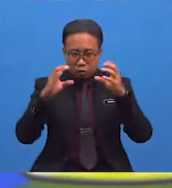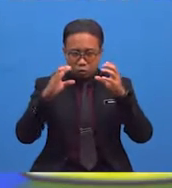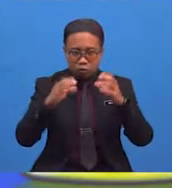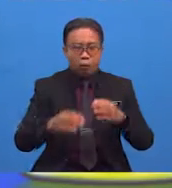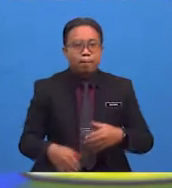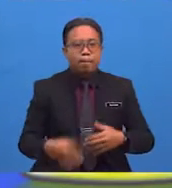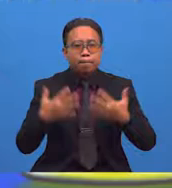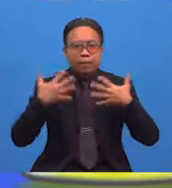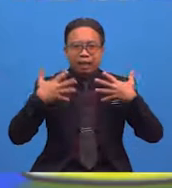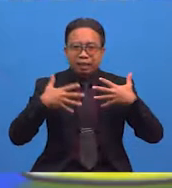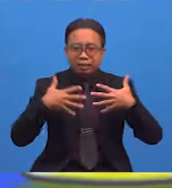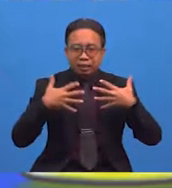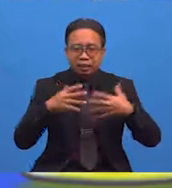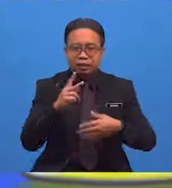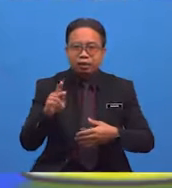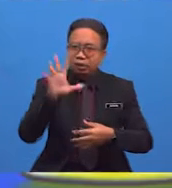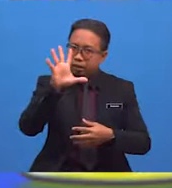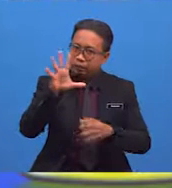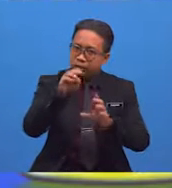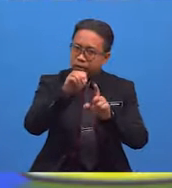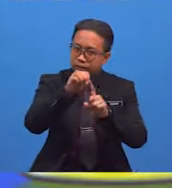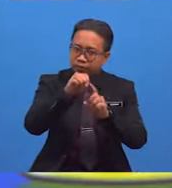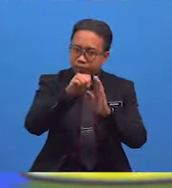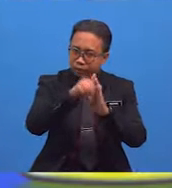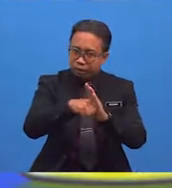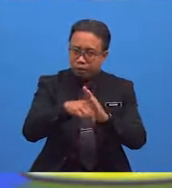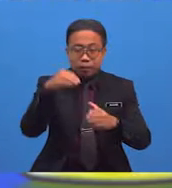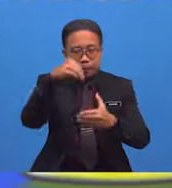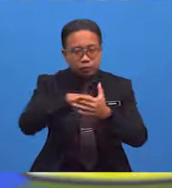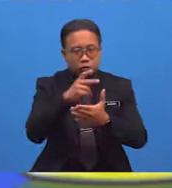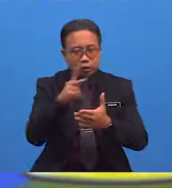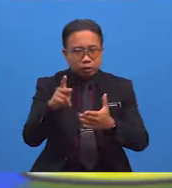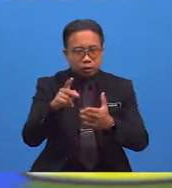ini selama 5 minit dan memasukkan